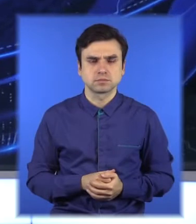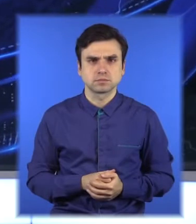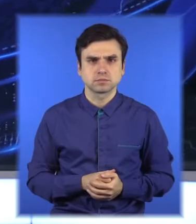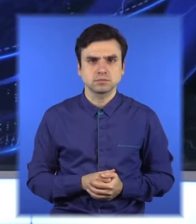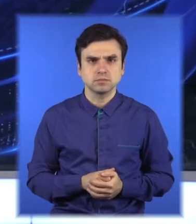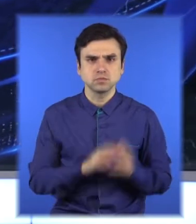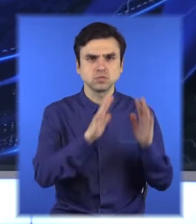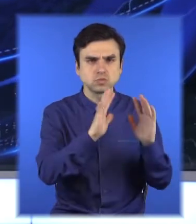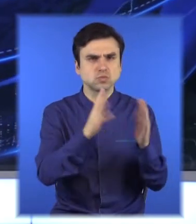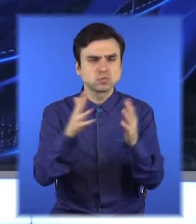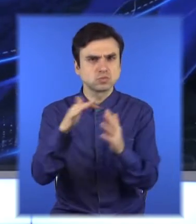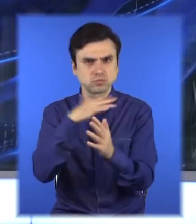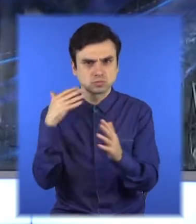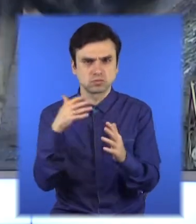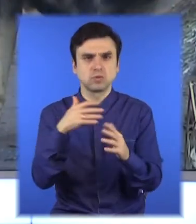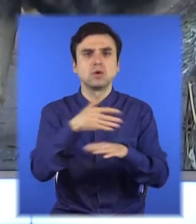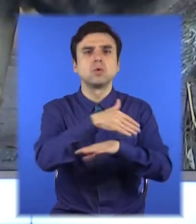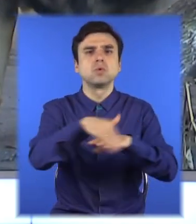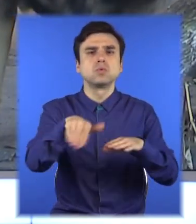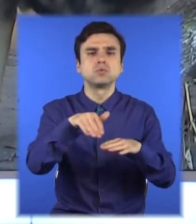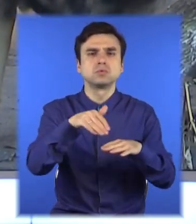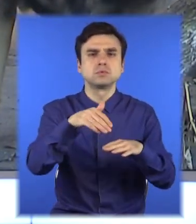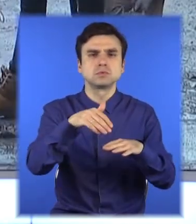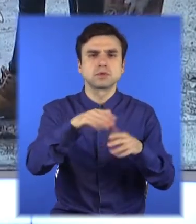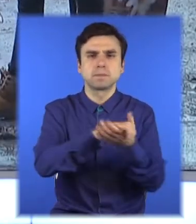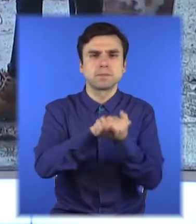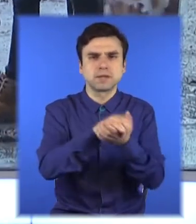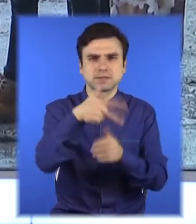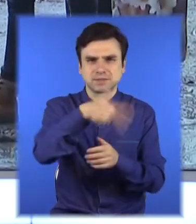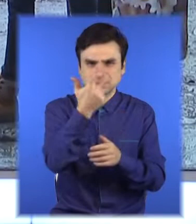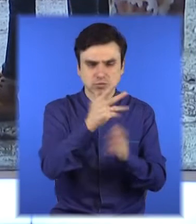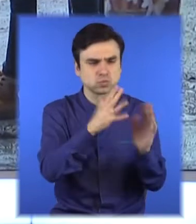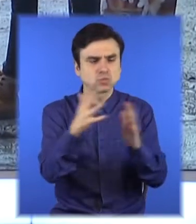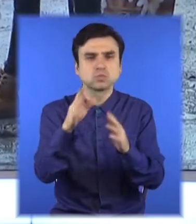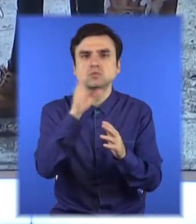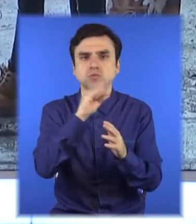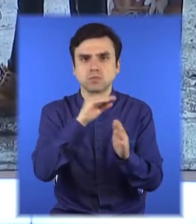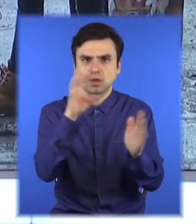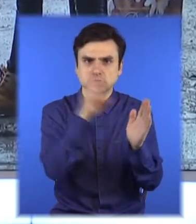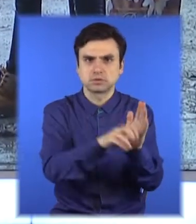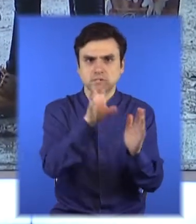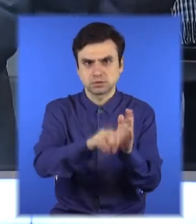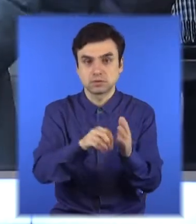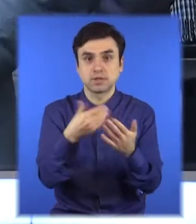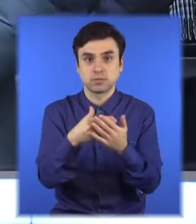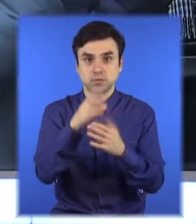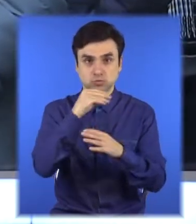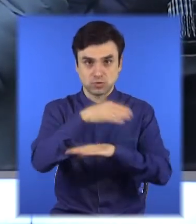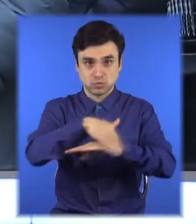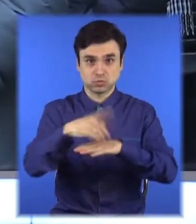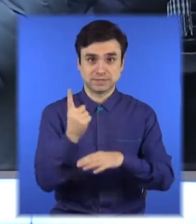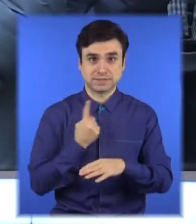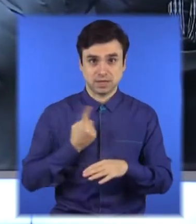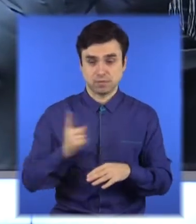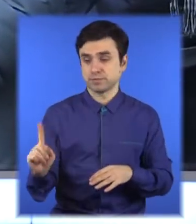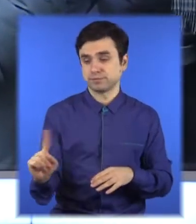Список нападів. Мешканці будинку 33 по проспекту Мира бояться безпритульних собак. Кажуть, якщо поодинці вони ще не